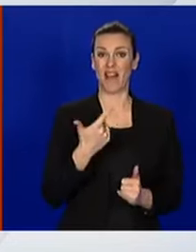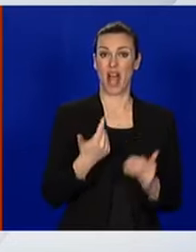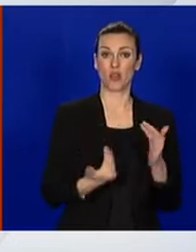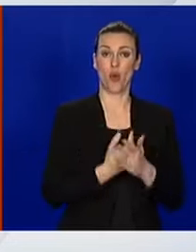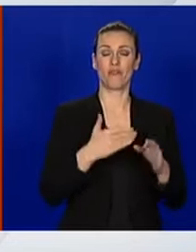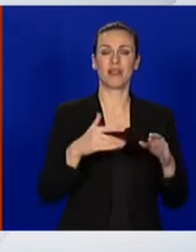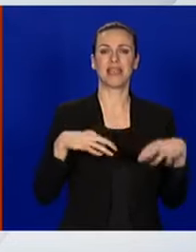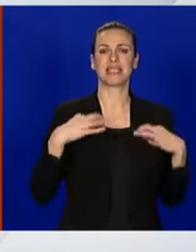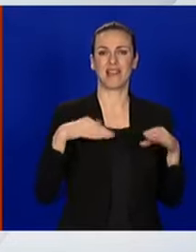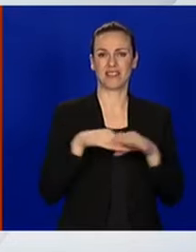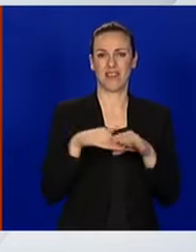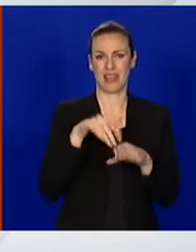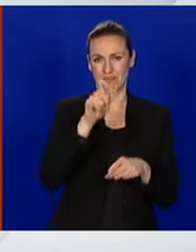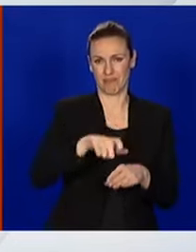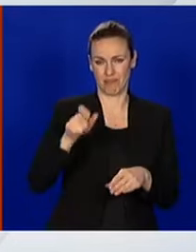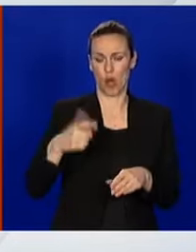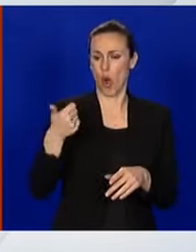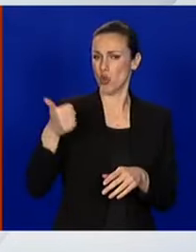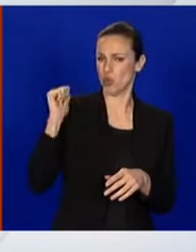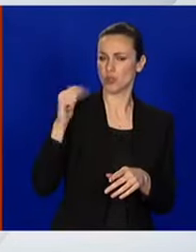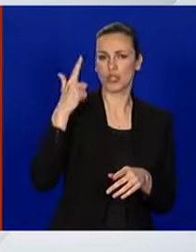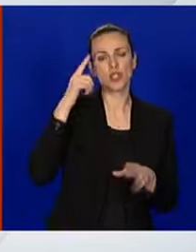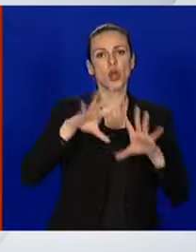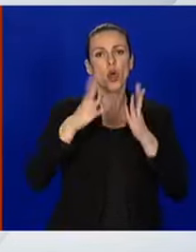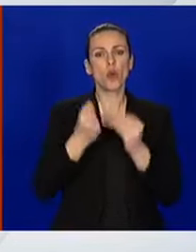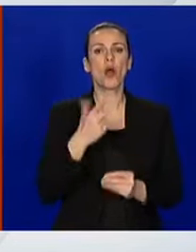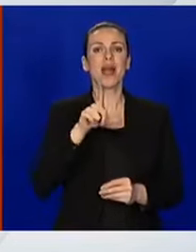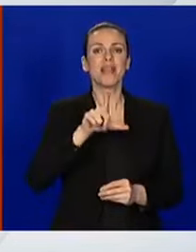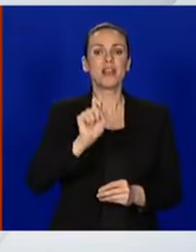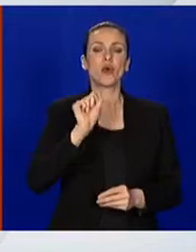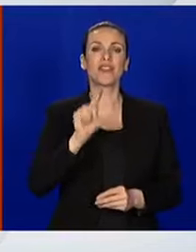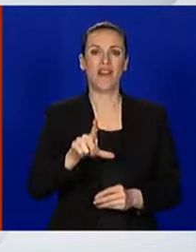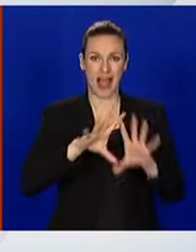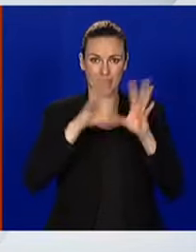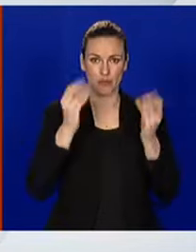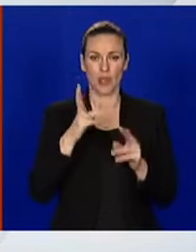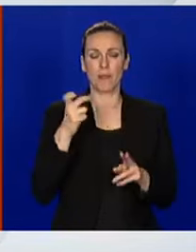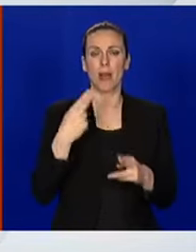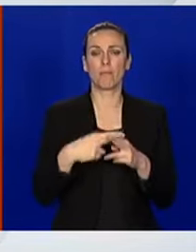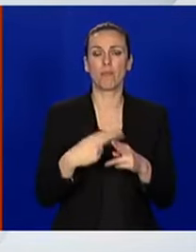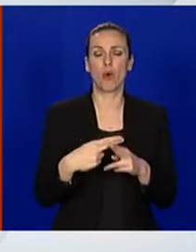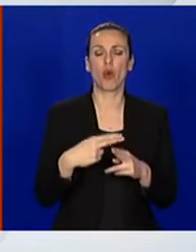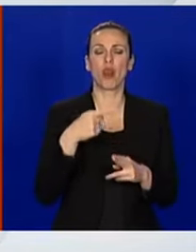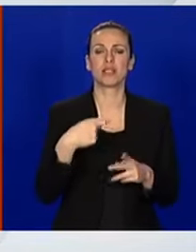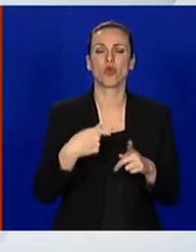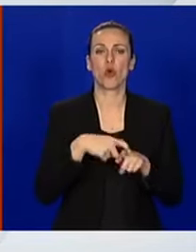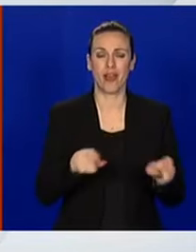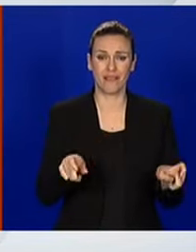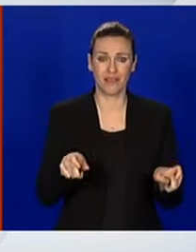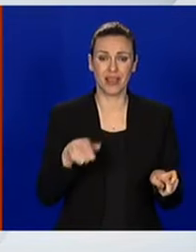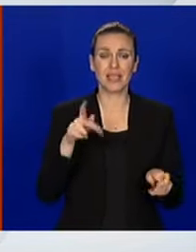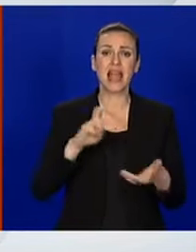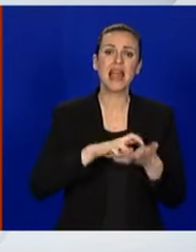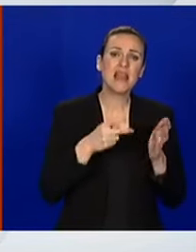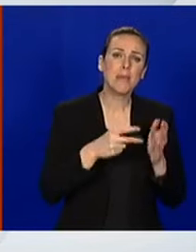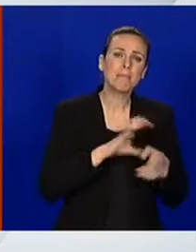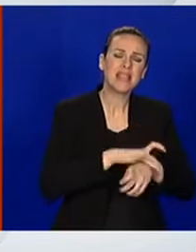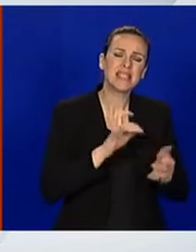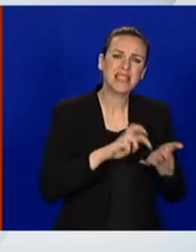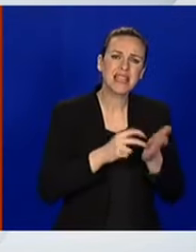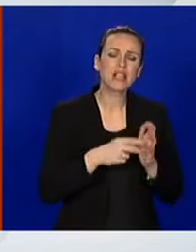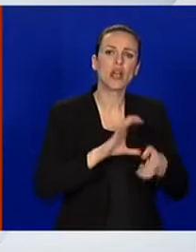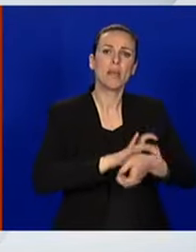zdravstvena djelatnika od jučer. Ukupno 212 zdravstvenih djelatnika je pozitivnih. Tehničari, sestre